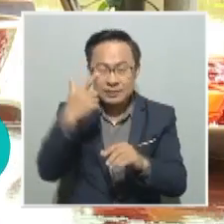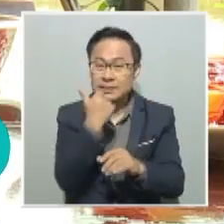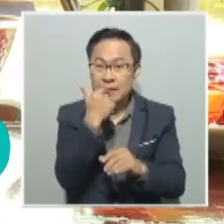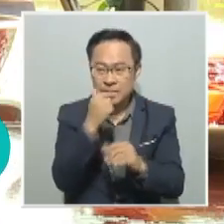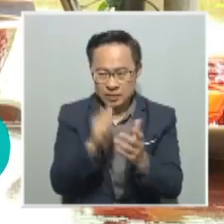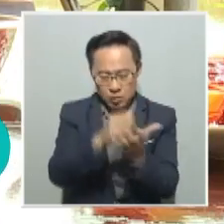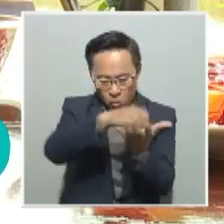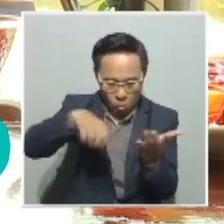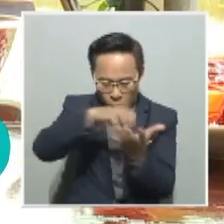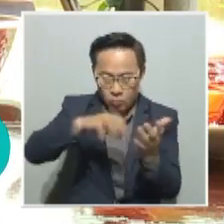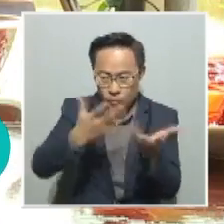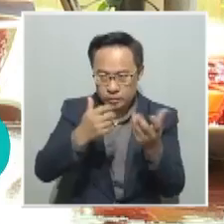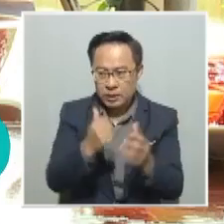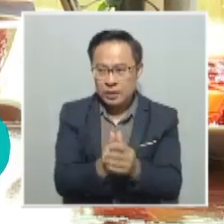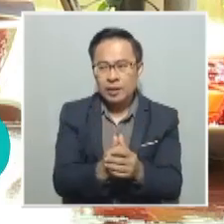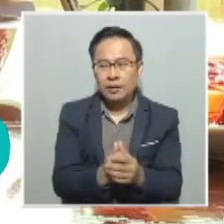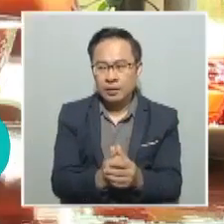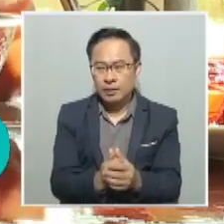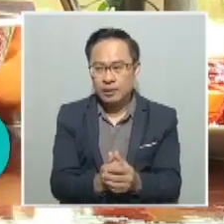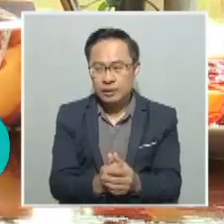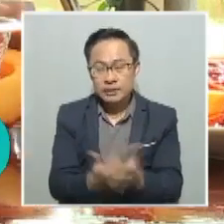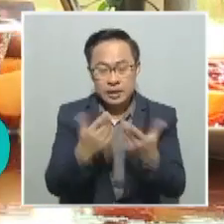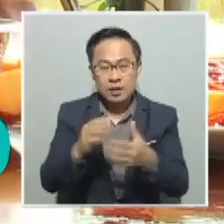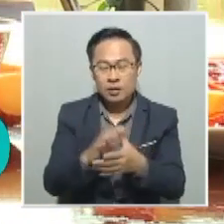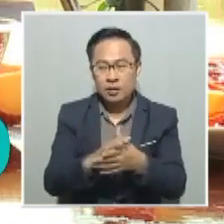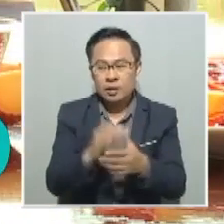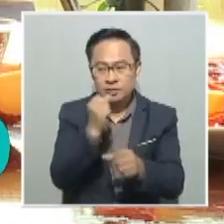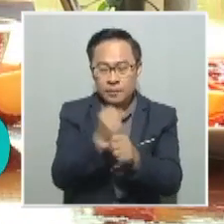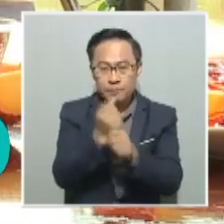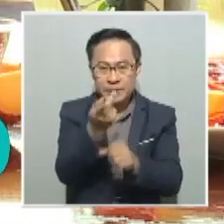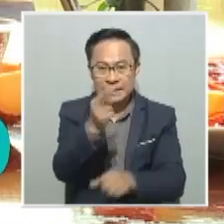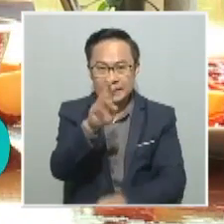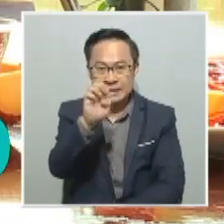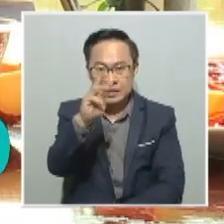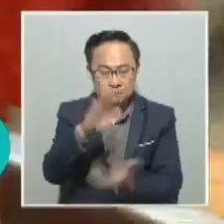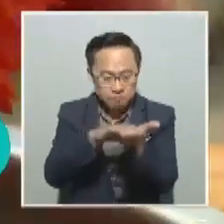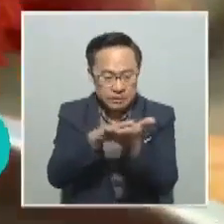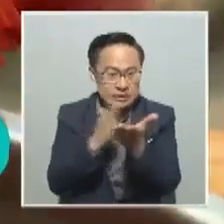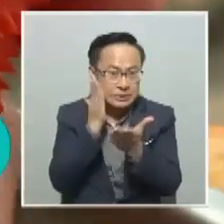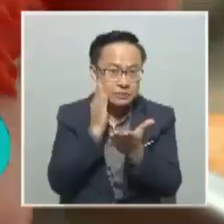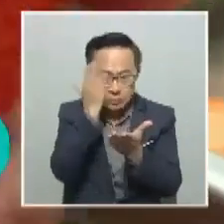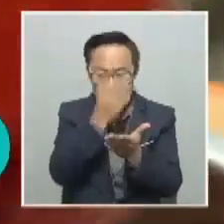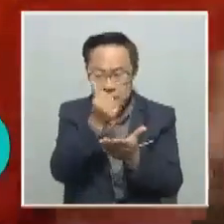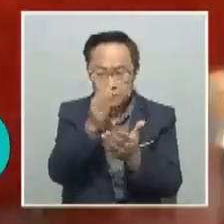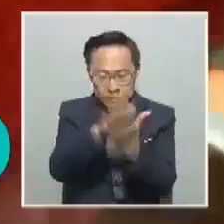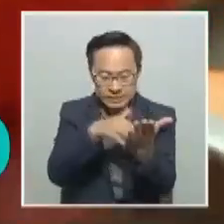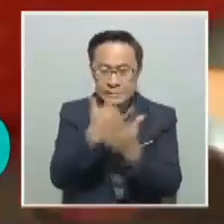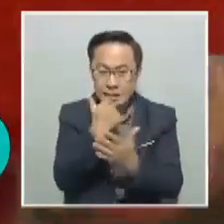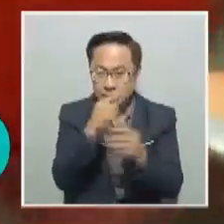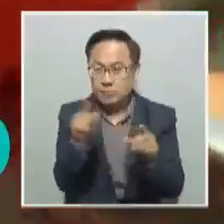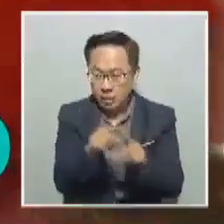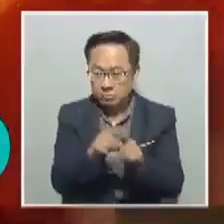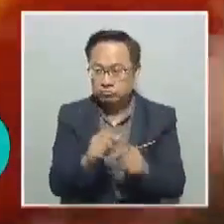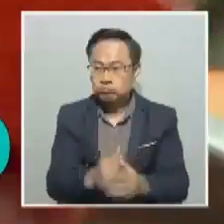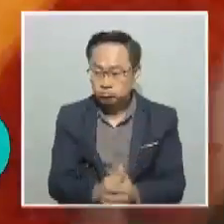ดงๆกับเมล็ดออกแล้วเดี๋ยวต้องไปผ่านกรรมวิธีเพื่อให้ออกมาเป็นครีมสีแดงค่ะ คือผมอยากจะบอกว่าผมเคยไปถ่ายสกู๊ปไปล่